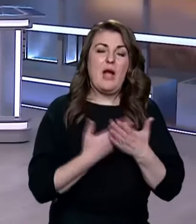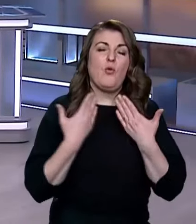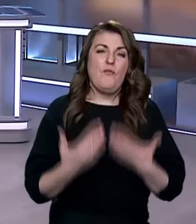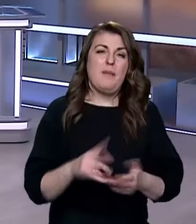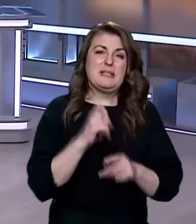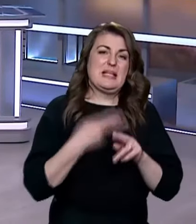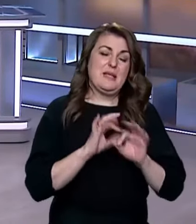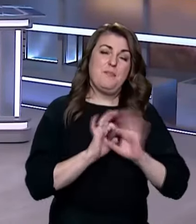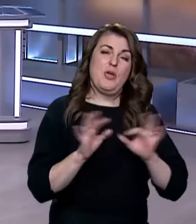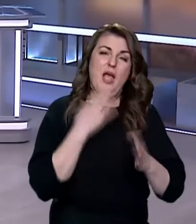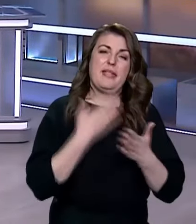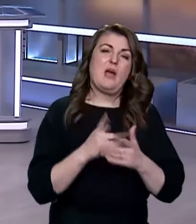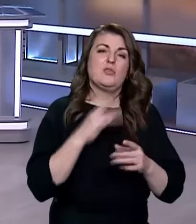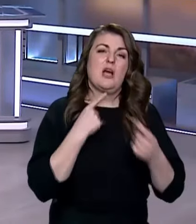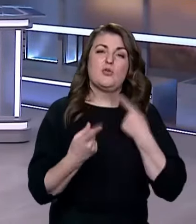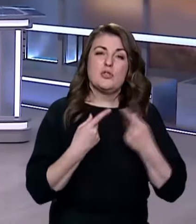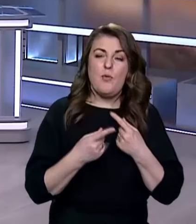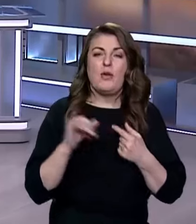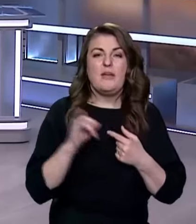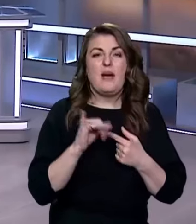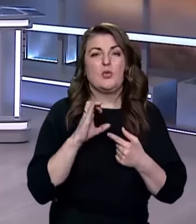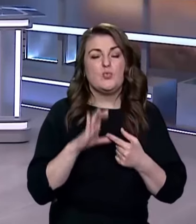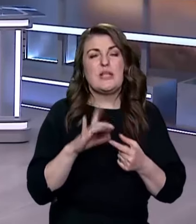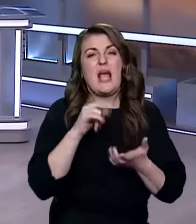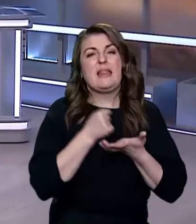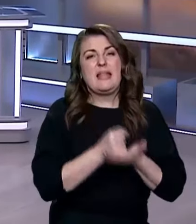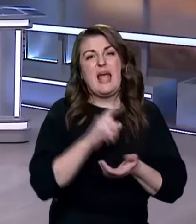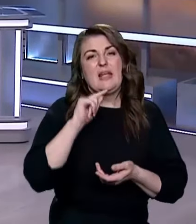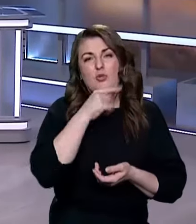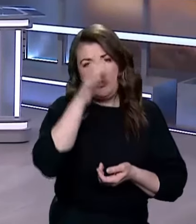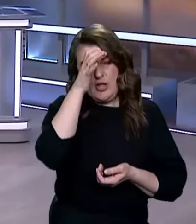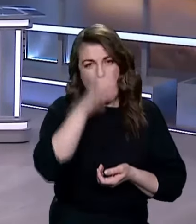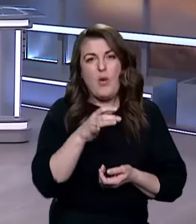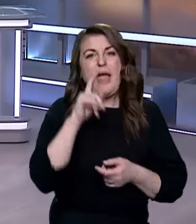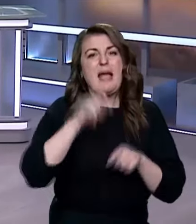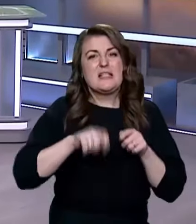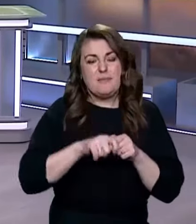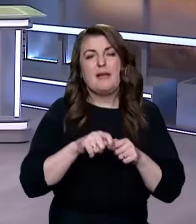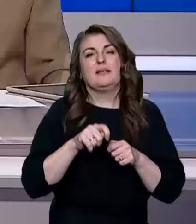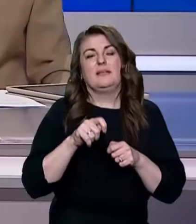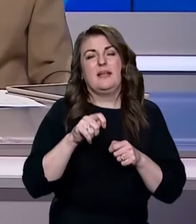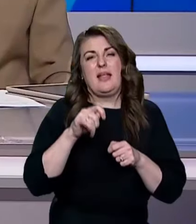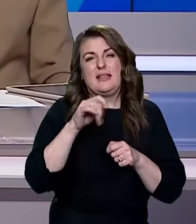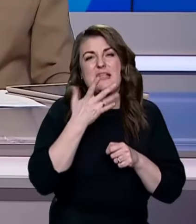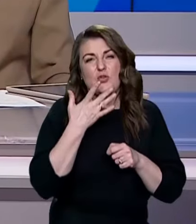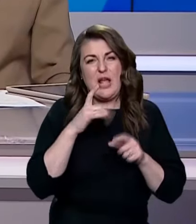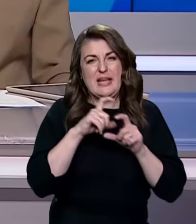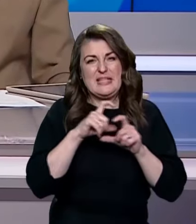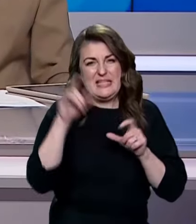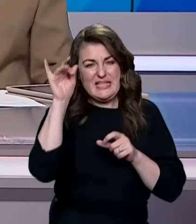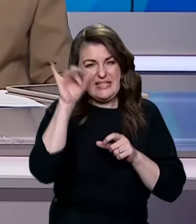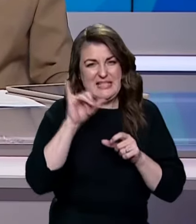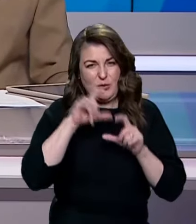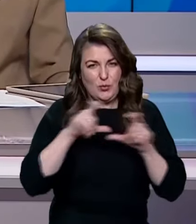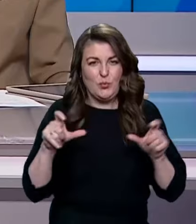вам за ці пояснення. Дякуємо за розмову. Іван Ус, кандидат економічних наук, експерт Національного інституту стратегічних досліджень. З ним говорили про